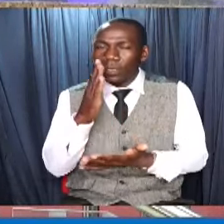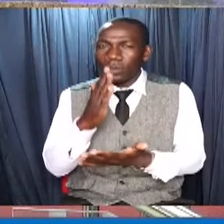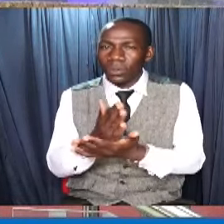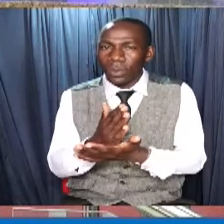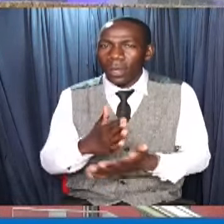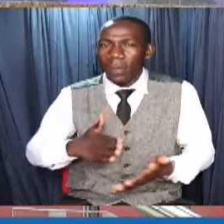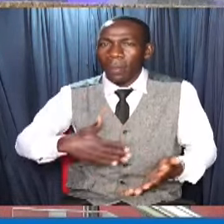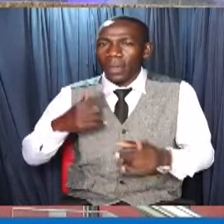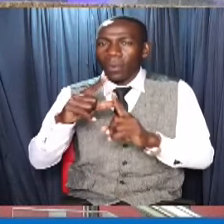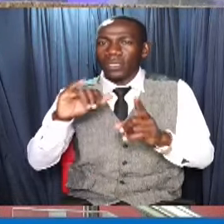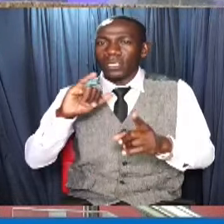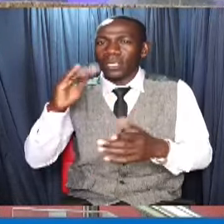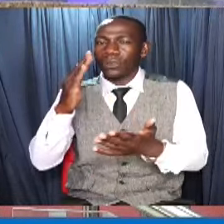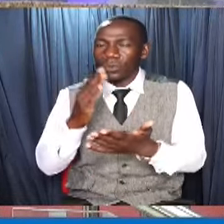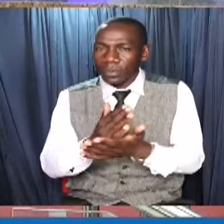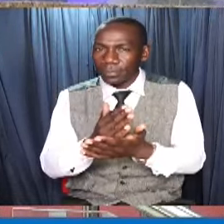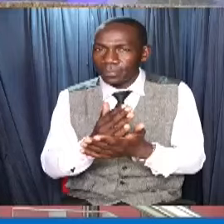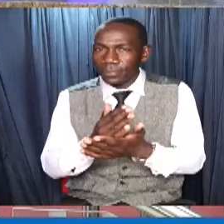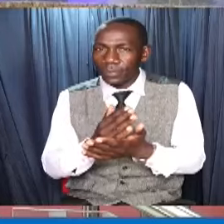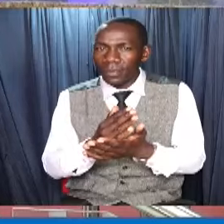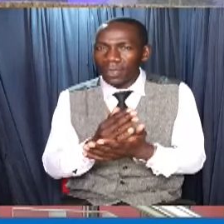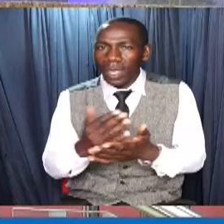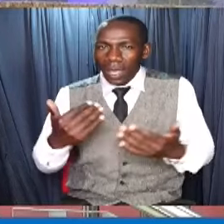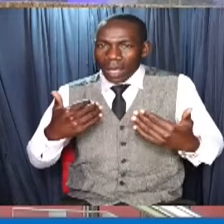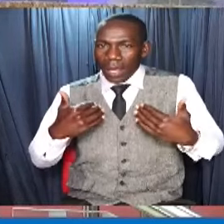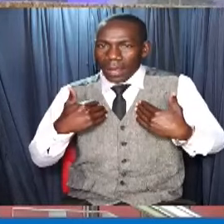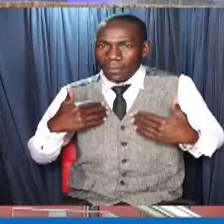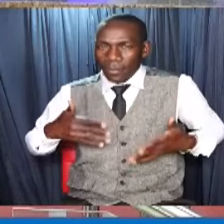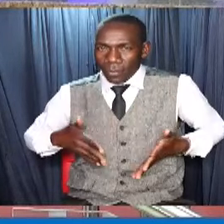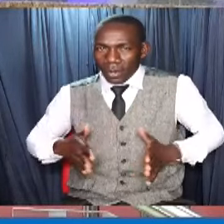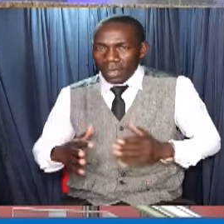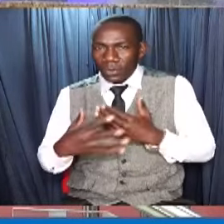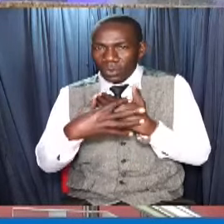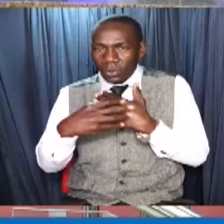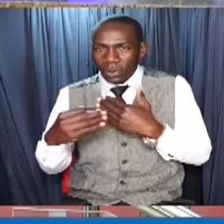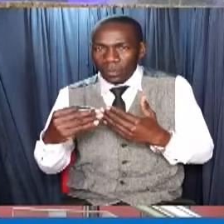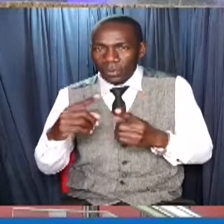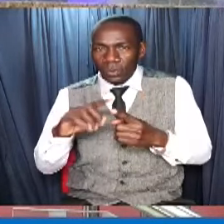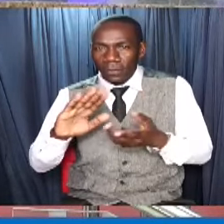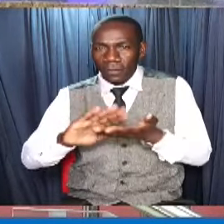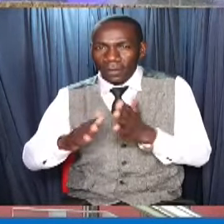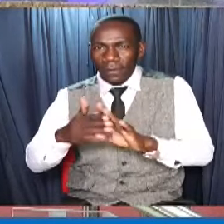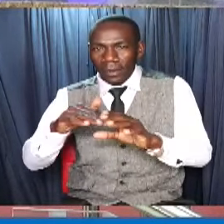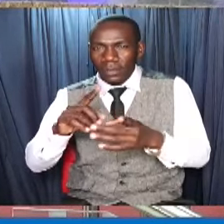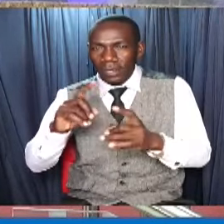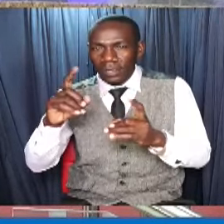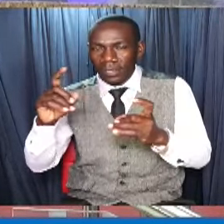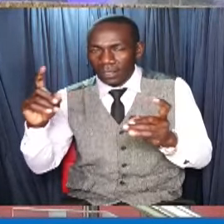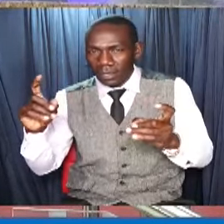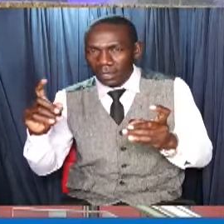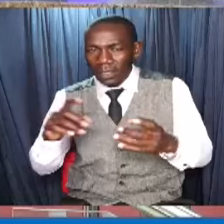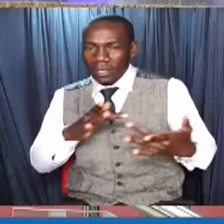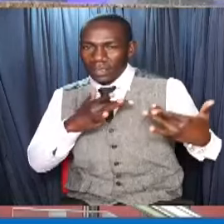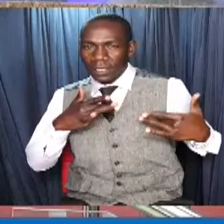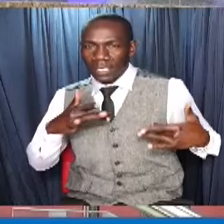maneno yangu ndio kweli my word is true wakawana njia ya kuiga njia ya kusamehewa dhambi and they had a way to be forgiven of sin ni